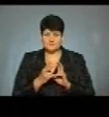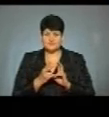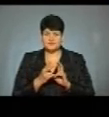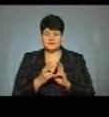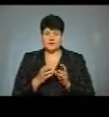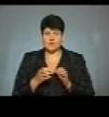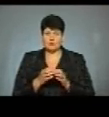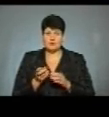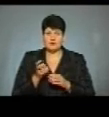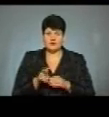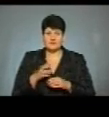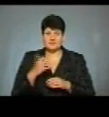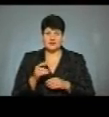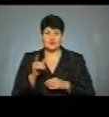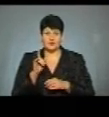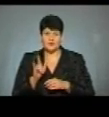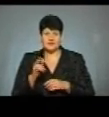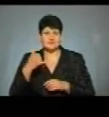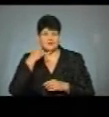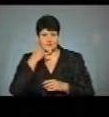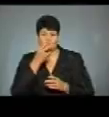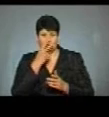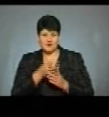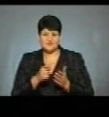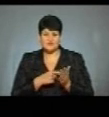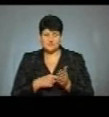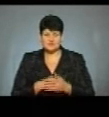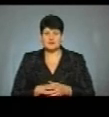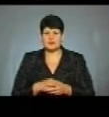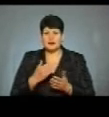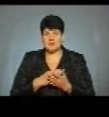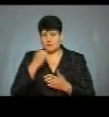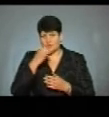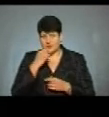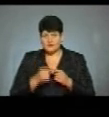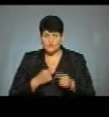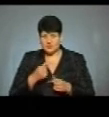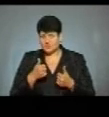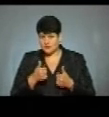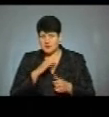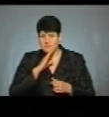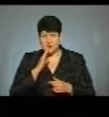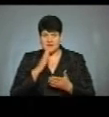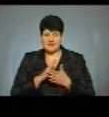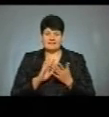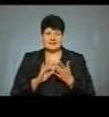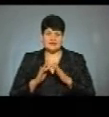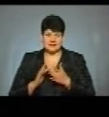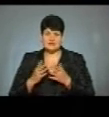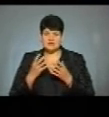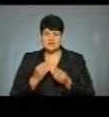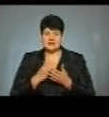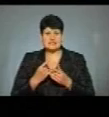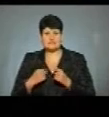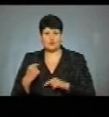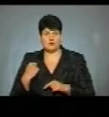наступною групою, приходили вже круті з телефоном, казали, в мене вже є, показували зошит. Маємо подяки від внуків, які кажуть, як добре, моя мама тепер є в соцмережі. Хоча ще є